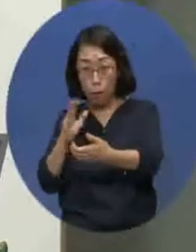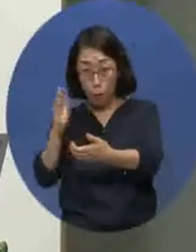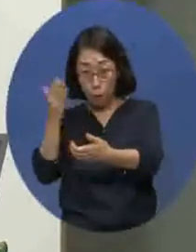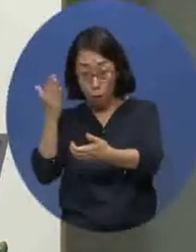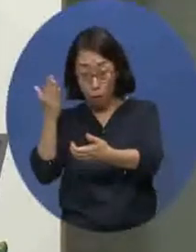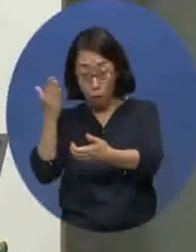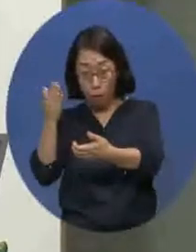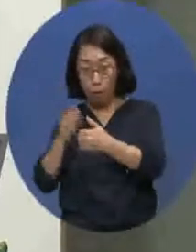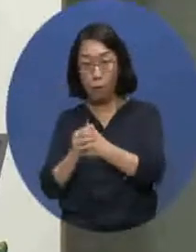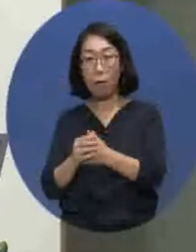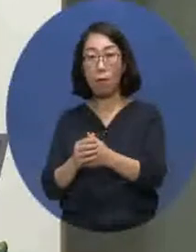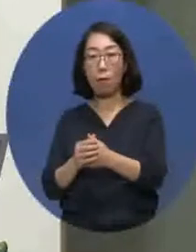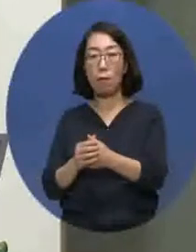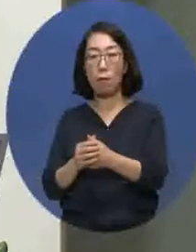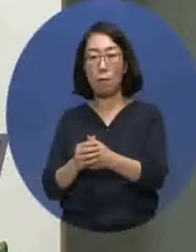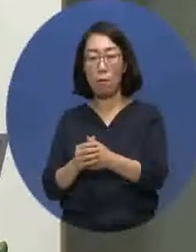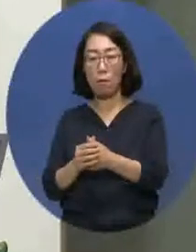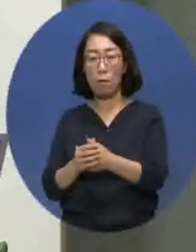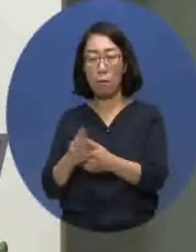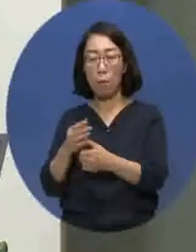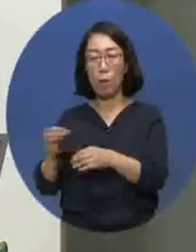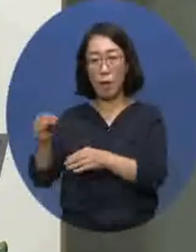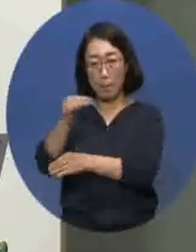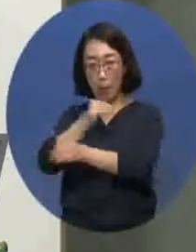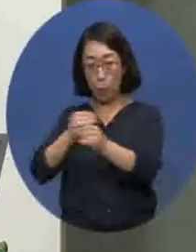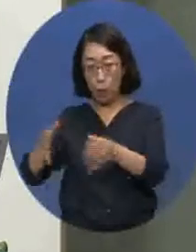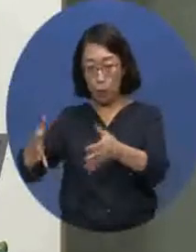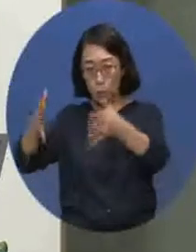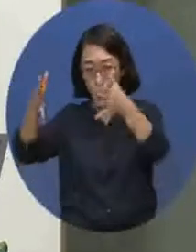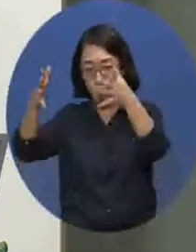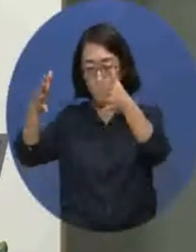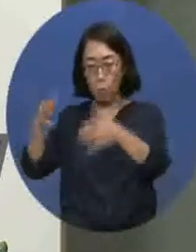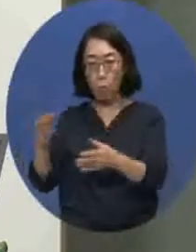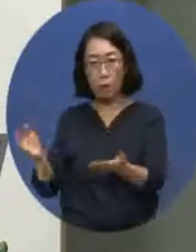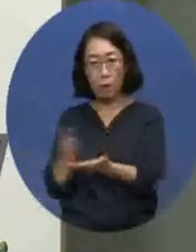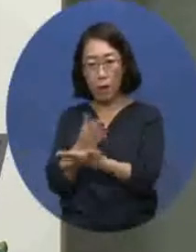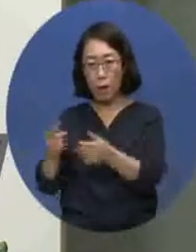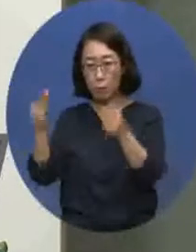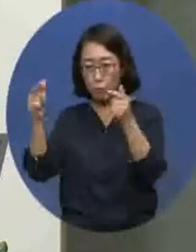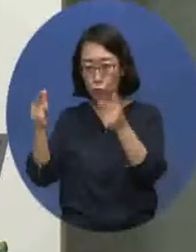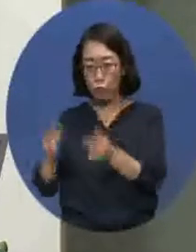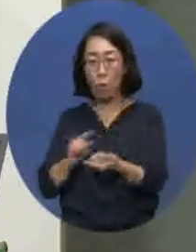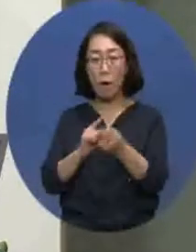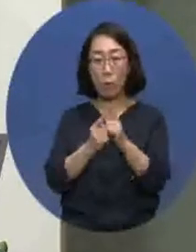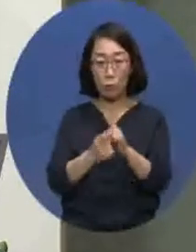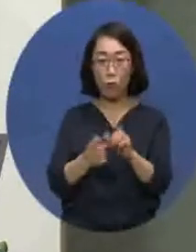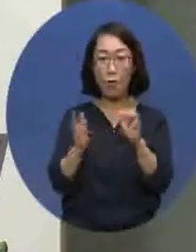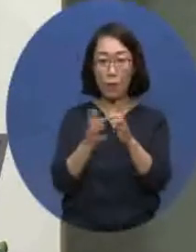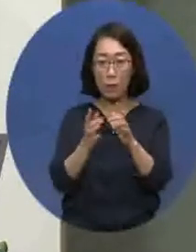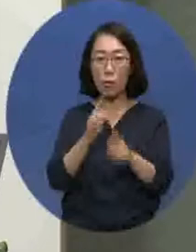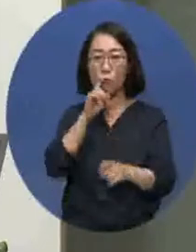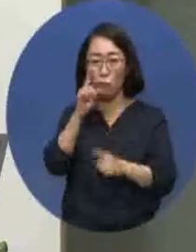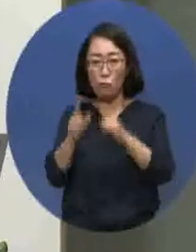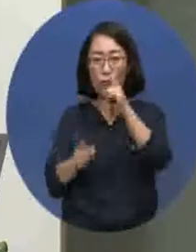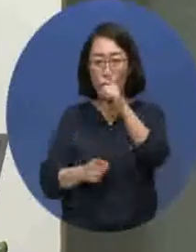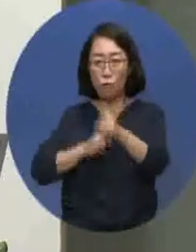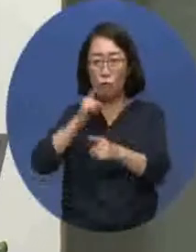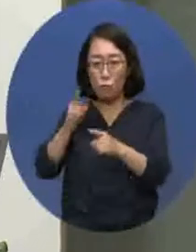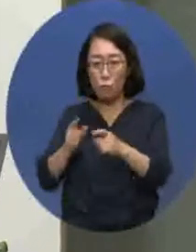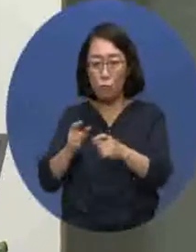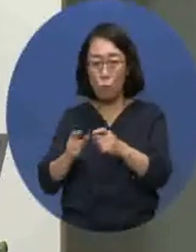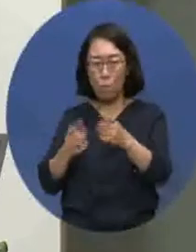이제 논의 가 되다 보니까 백화점은 손님이 없고 오히려 인터넷을 통한 주문 여러가지